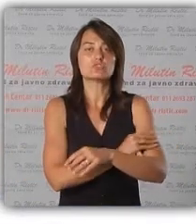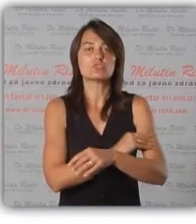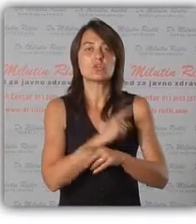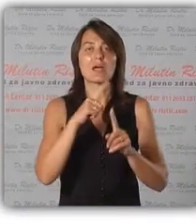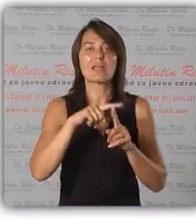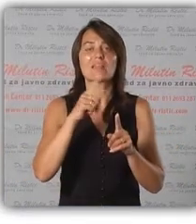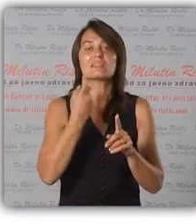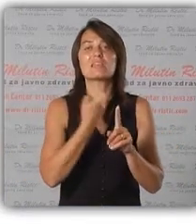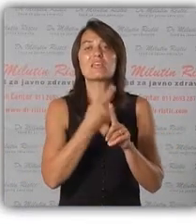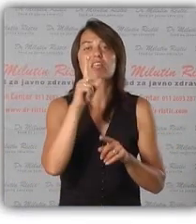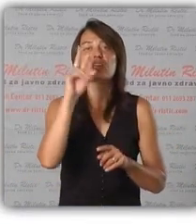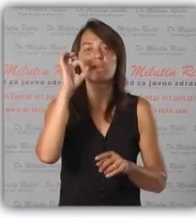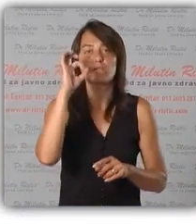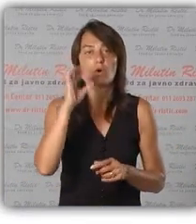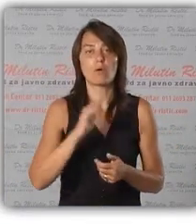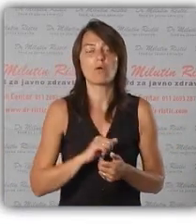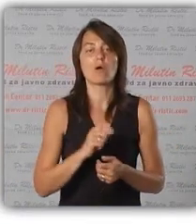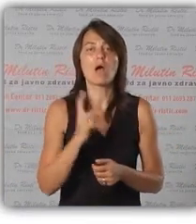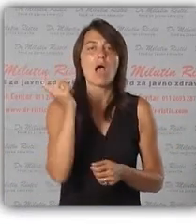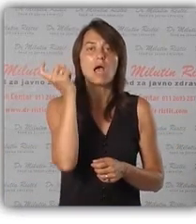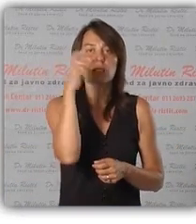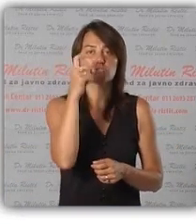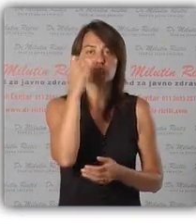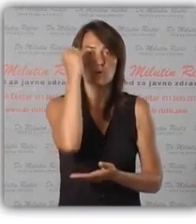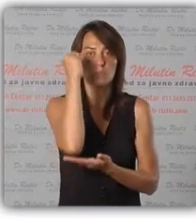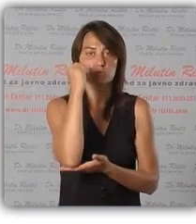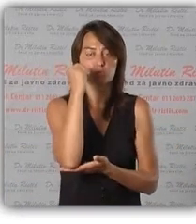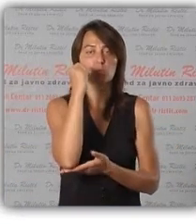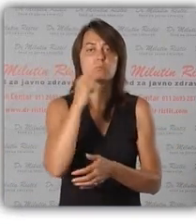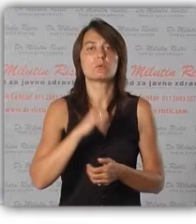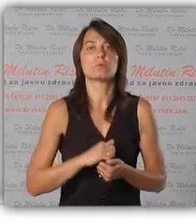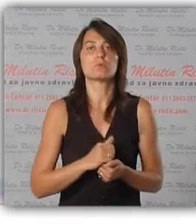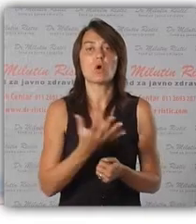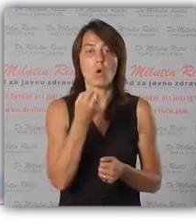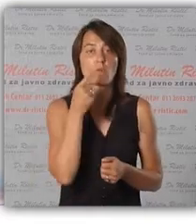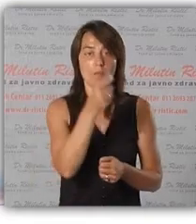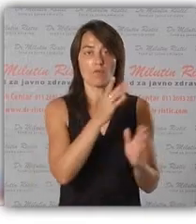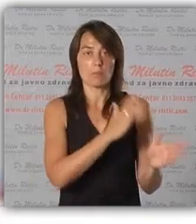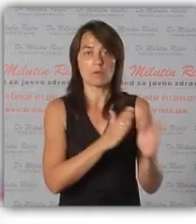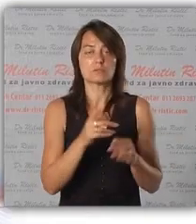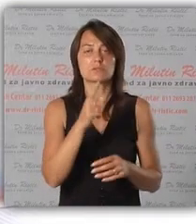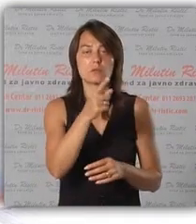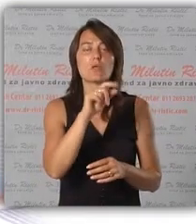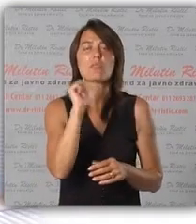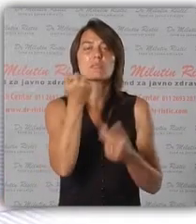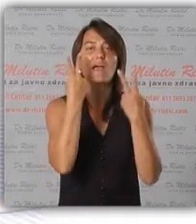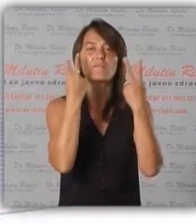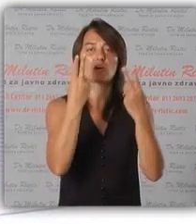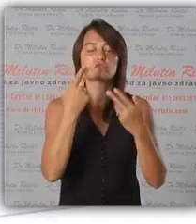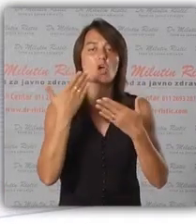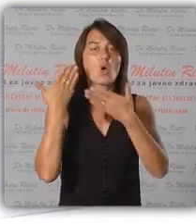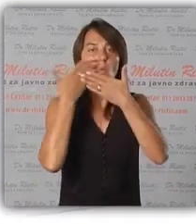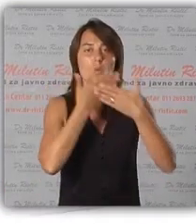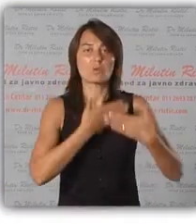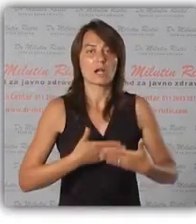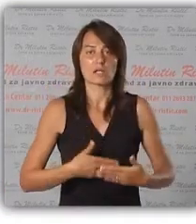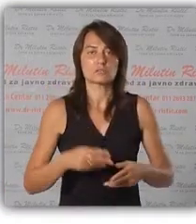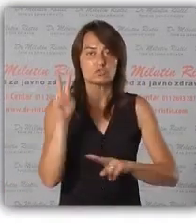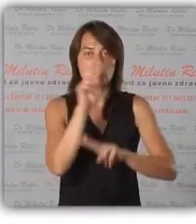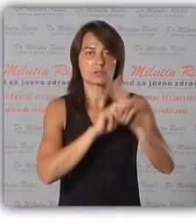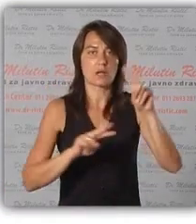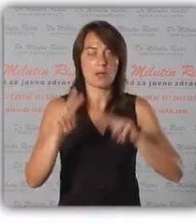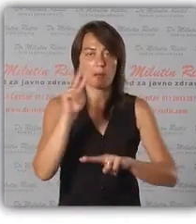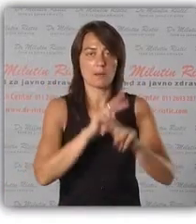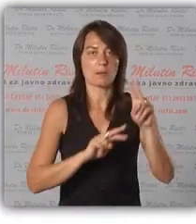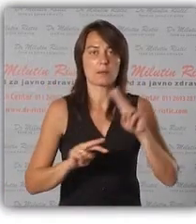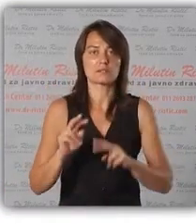lokalnom mišićnom tkivu i u kičmenom stupu. Od ovih procedura to su najznačajnije